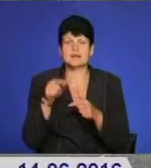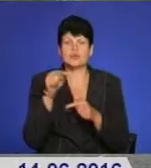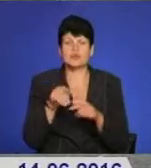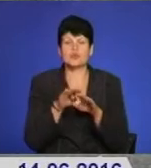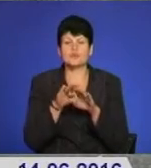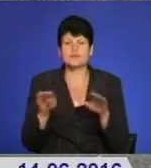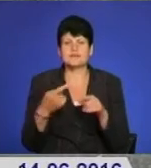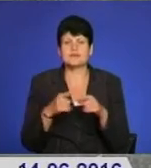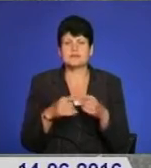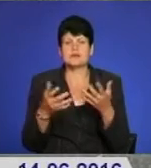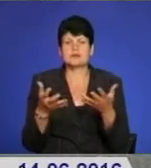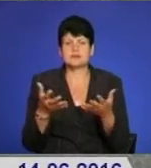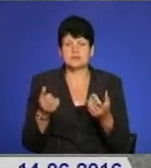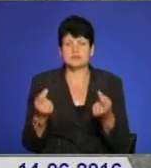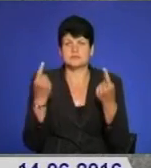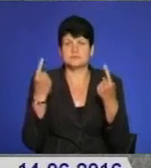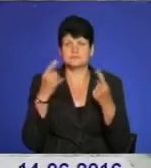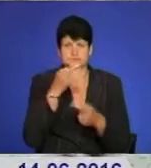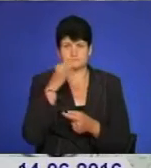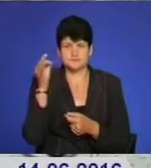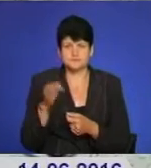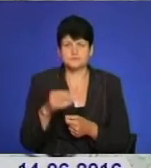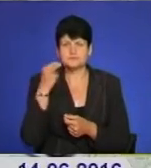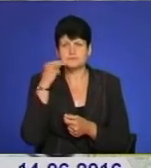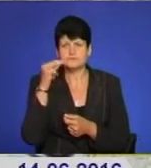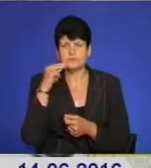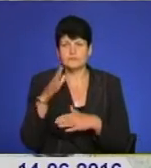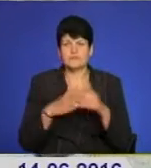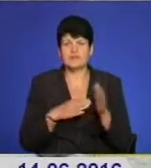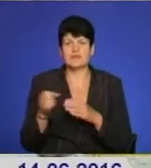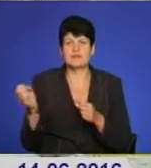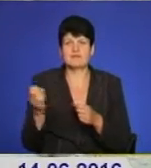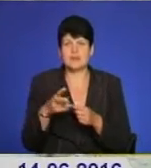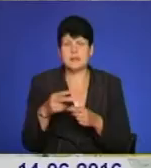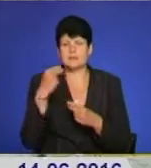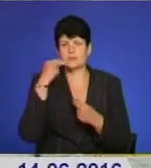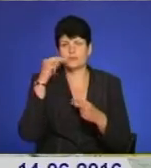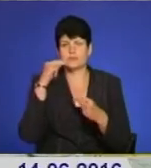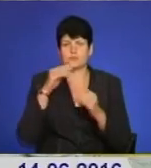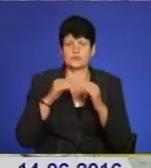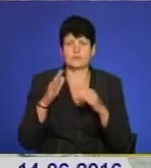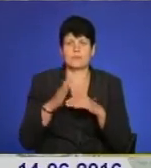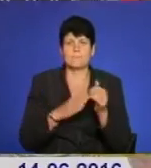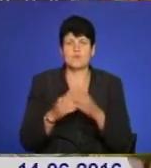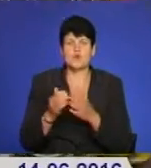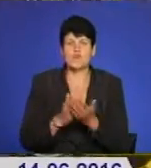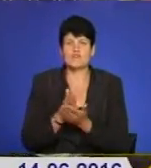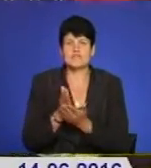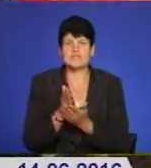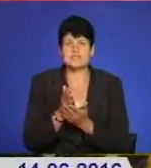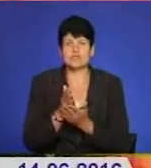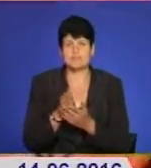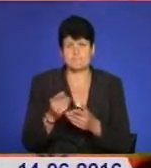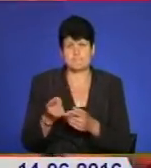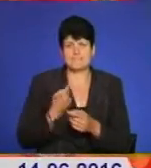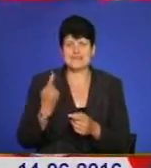рівня – це отримання неоціненного досвіду, удосконалення кваліфікації та підвищення професійної майстерності працівників